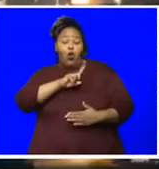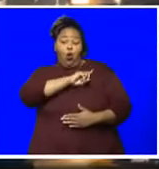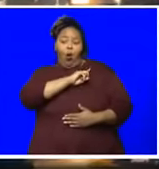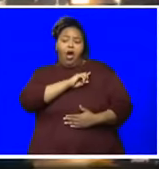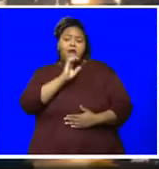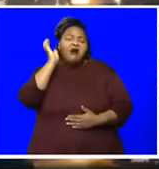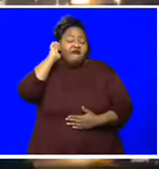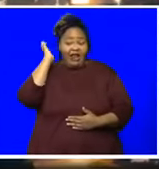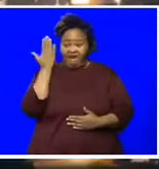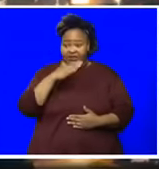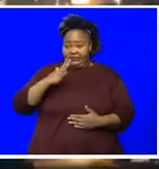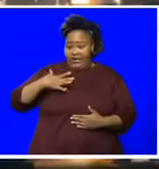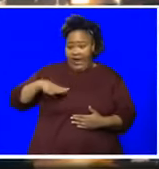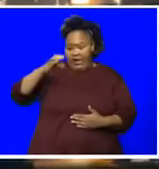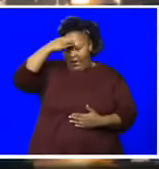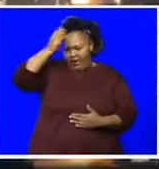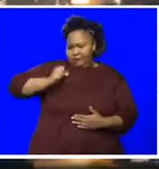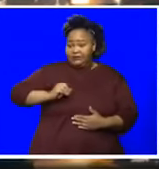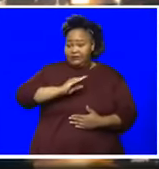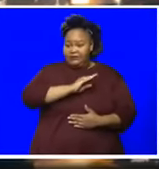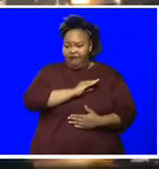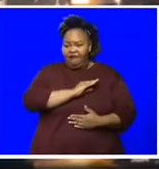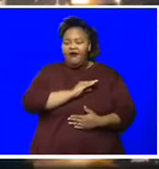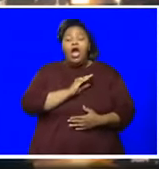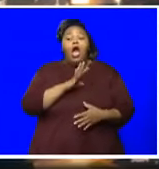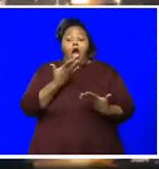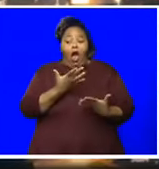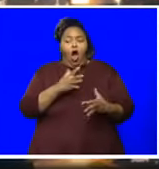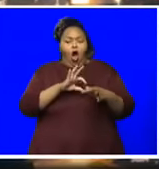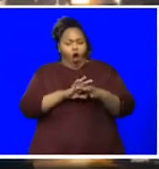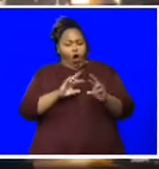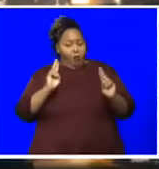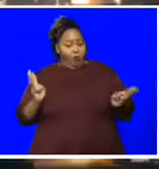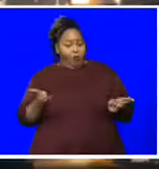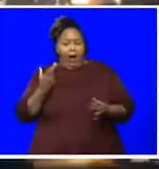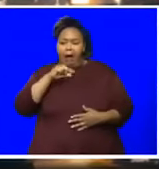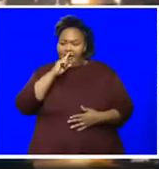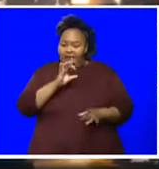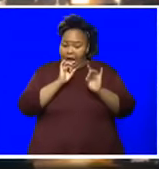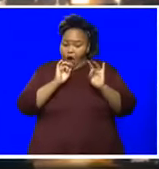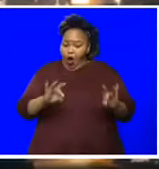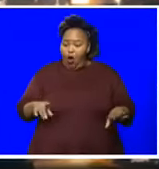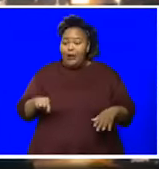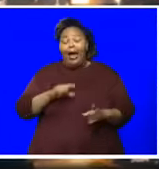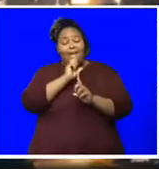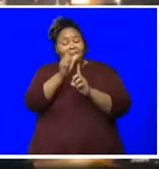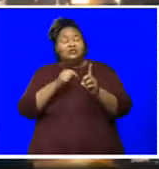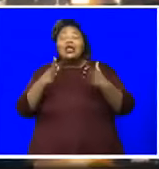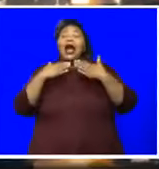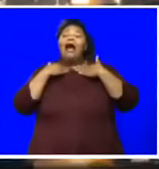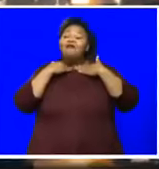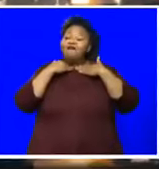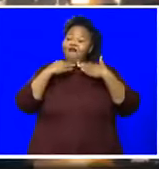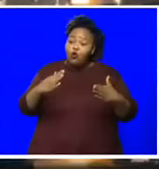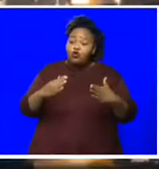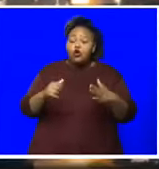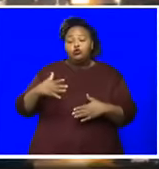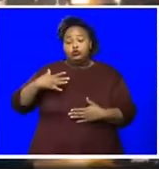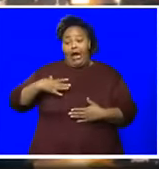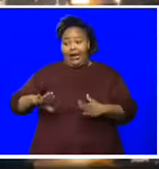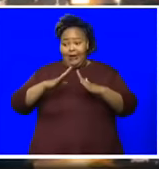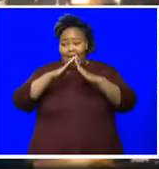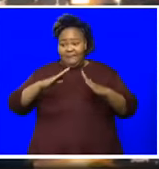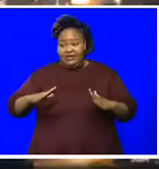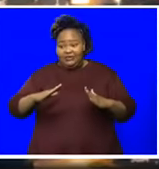ukuthi kunesisebenzi sembuso lesihola sihlede ekhaya ngenxa yokuthi asifuni kuyiswa kulelinye litiko. Lesebenzi